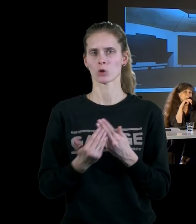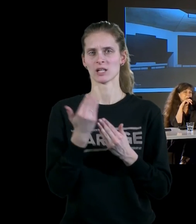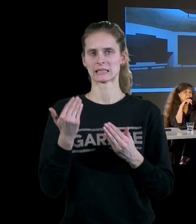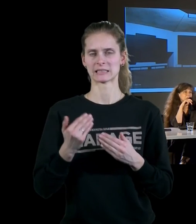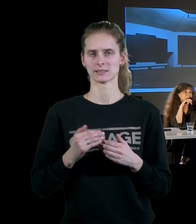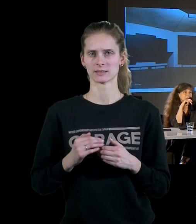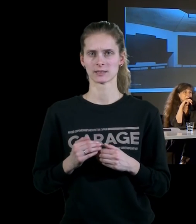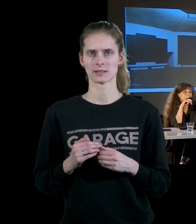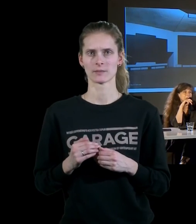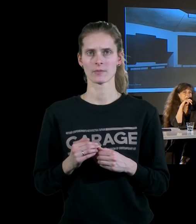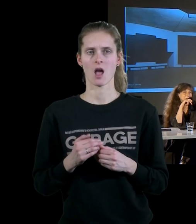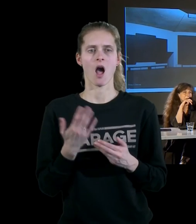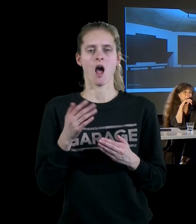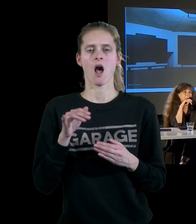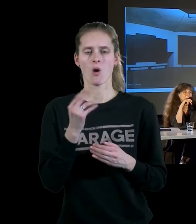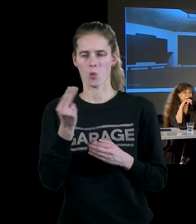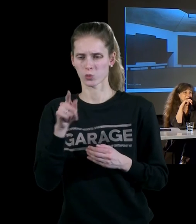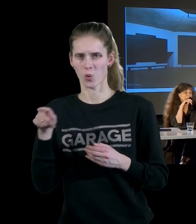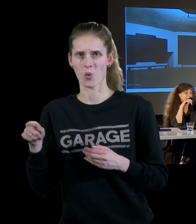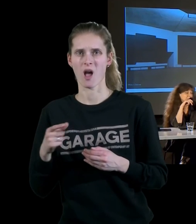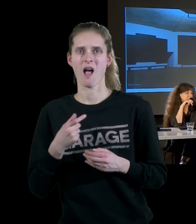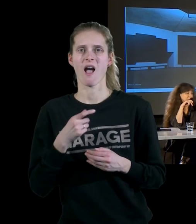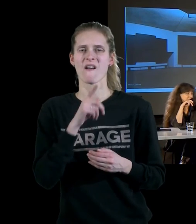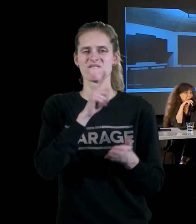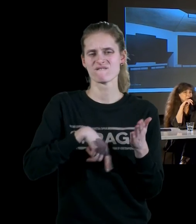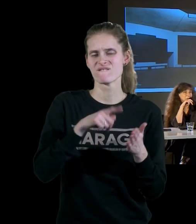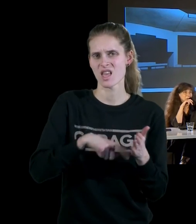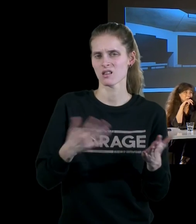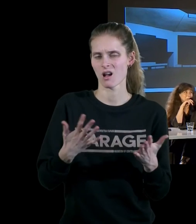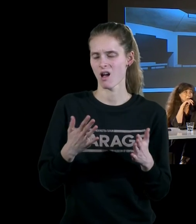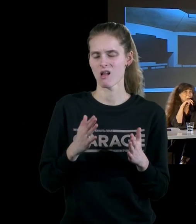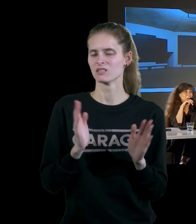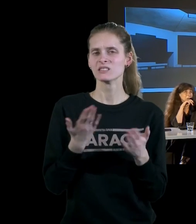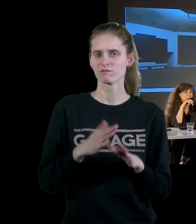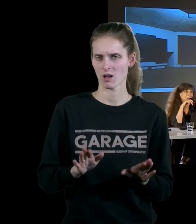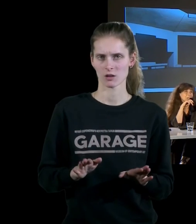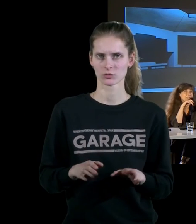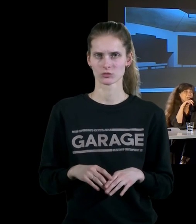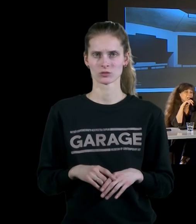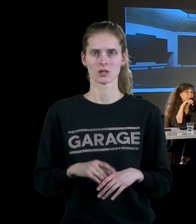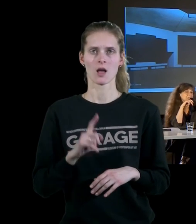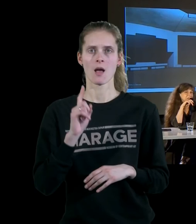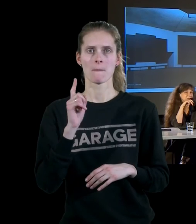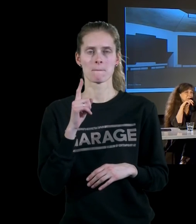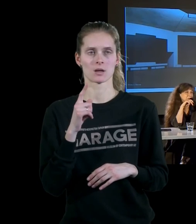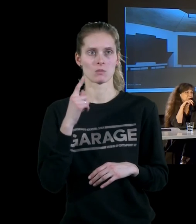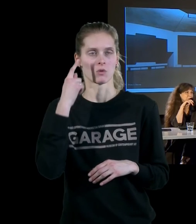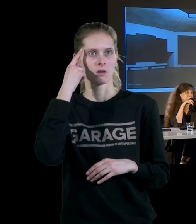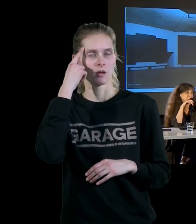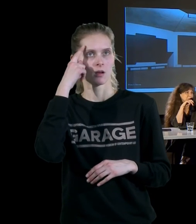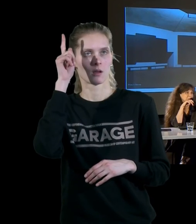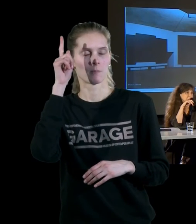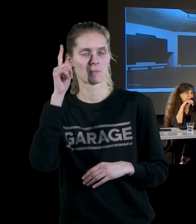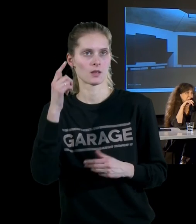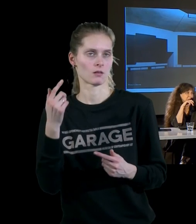того, опять-таки, какого они вероисповедания, например, именно по инициативе, потому что гениальный атеист даже в церкви лучше,